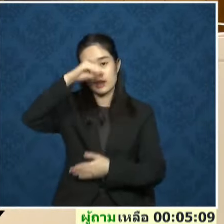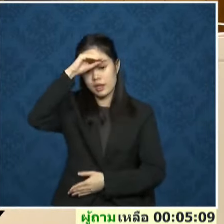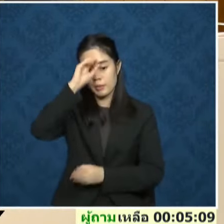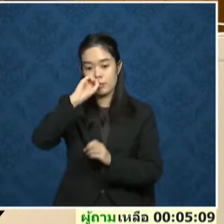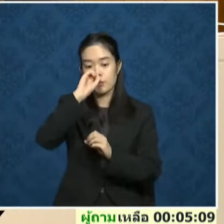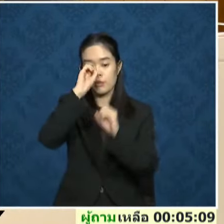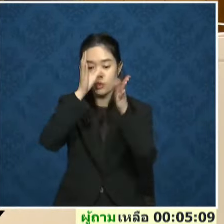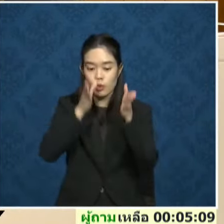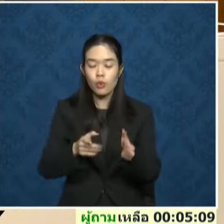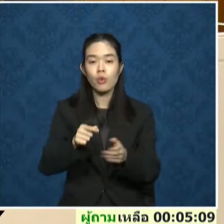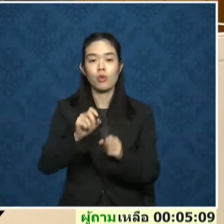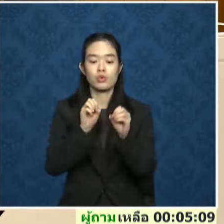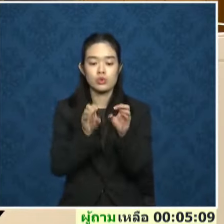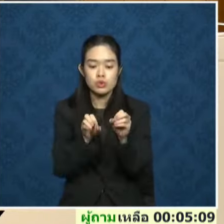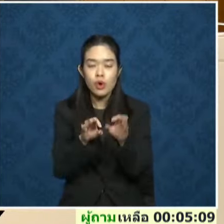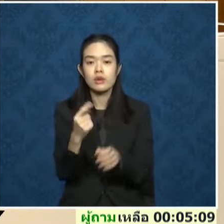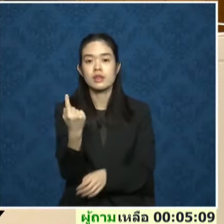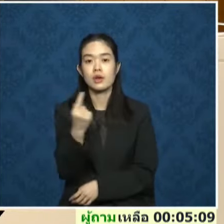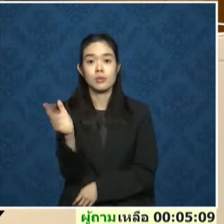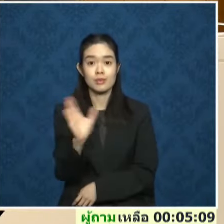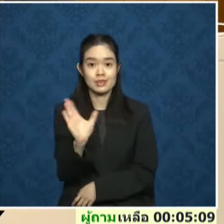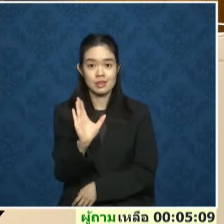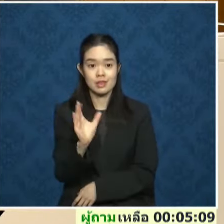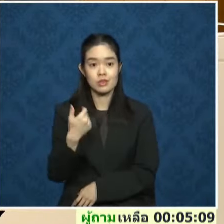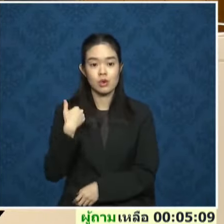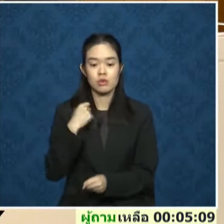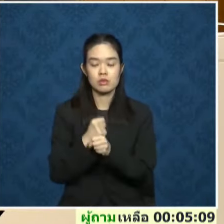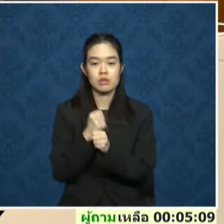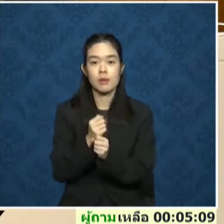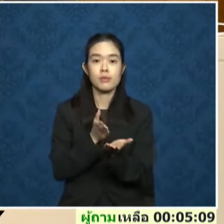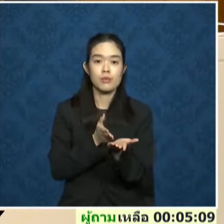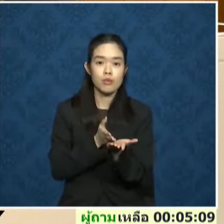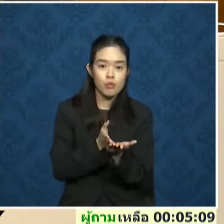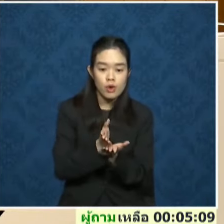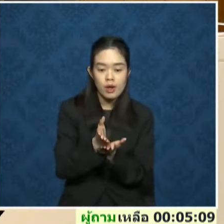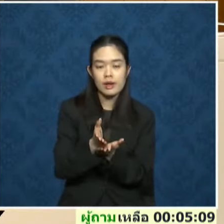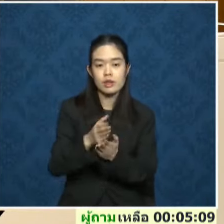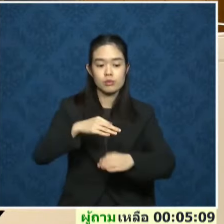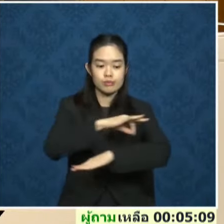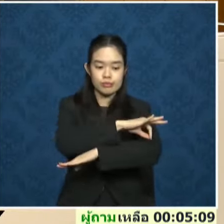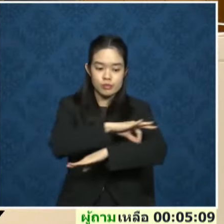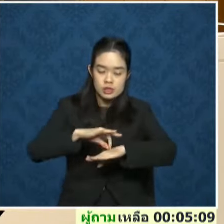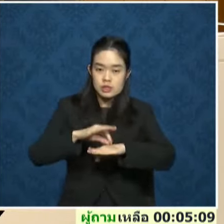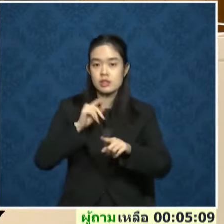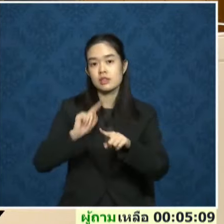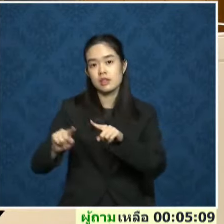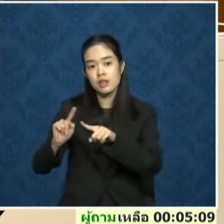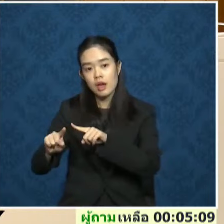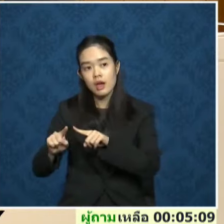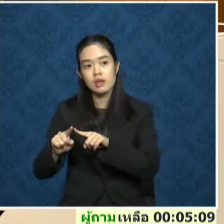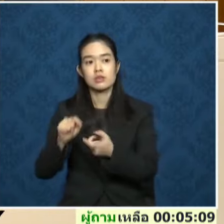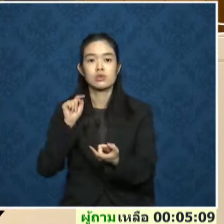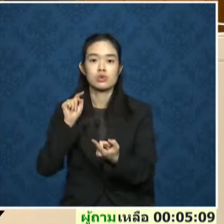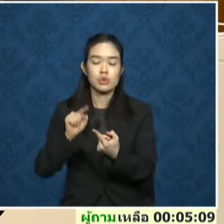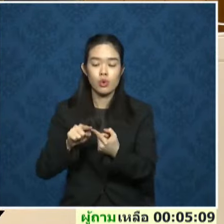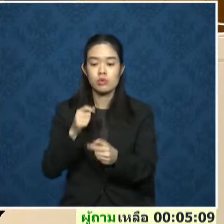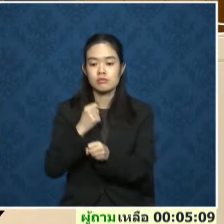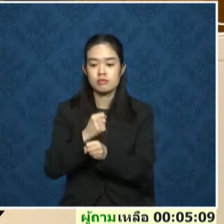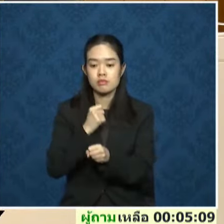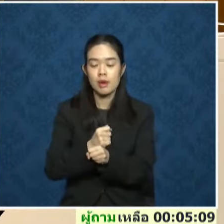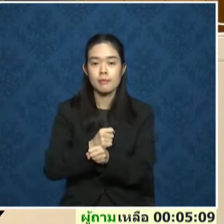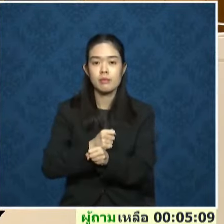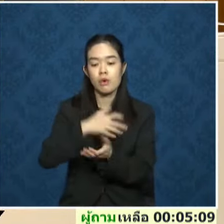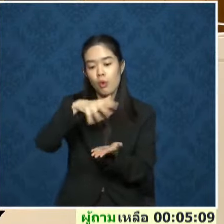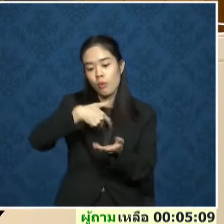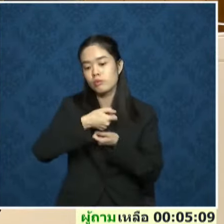อนต้องมาทำธุรการต้องมาตรวจรับพัสดุต้องมาทำงานนักการพันโรงและ